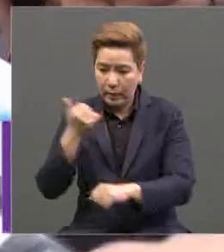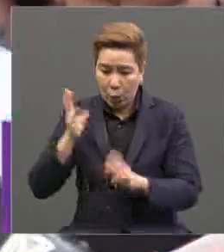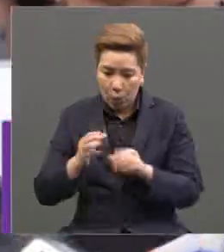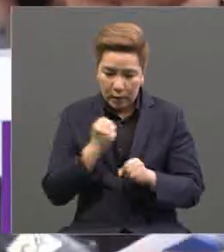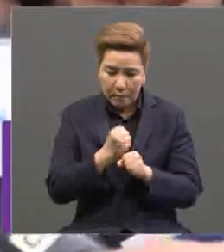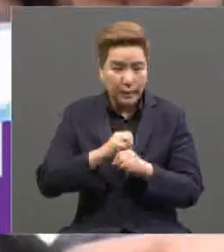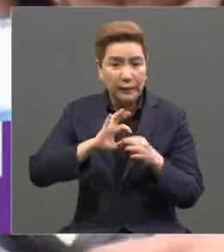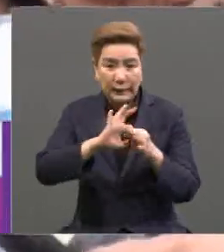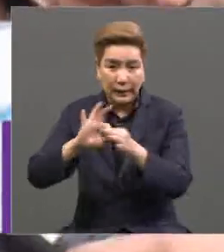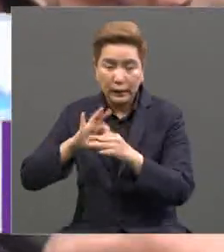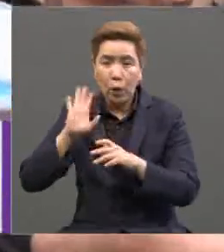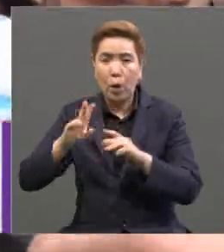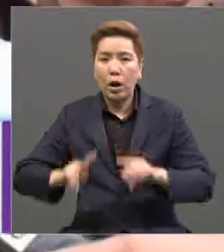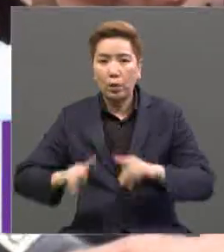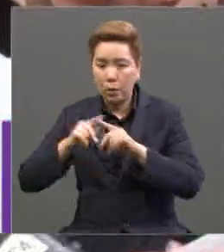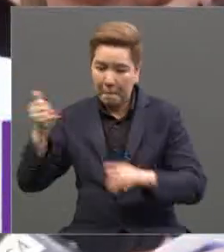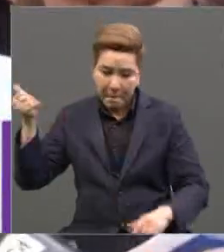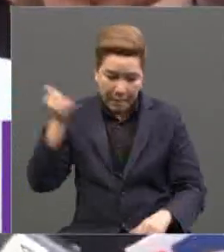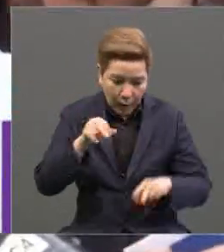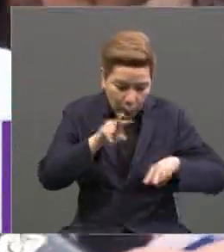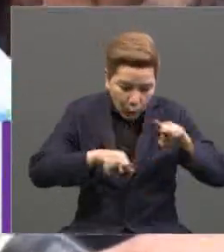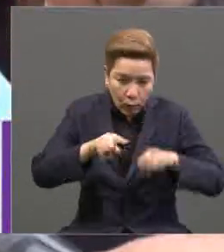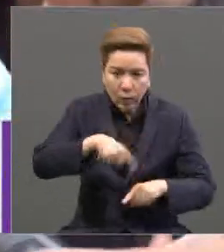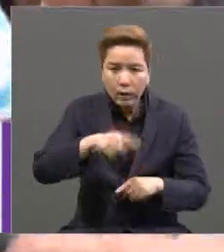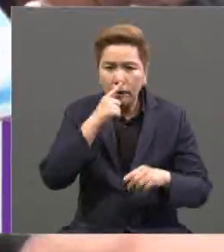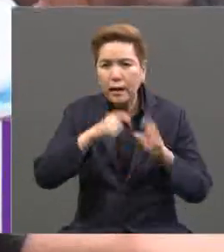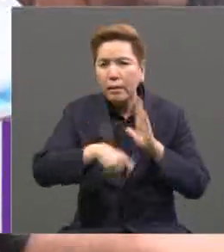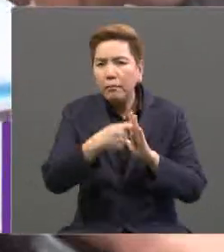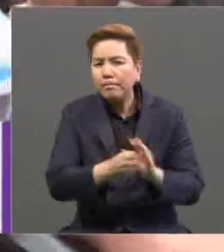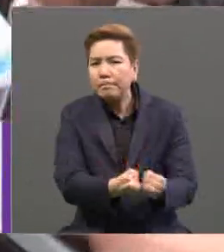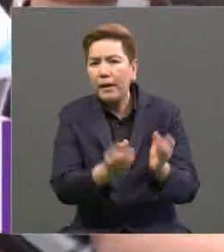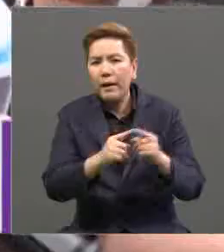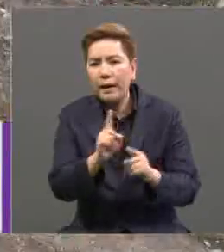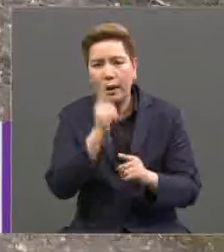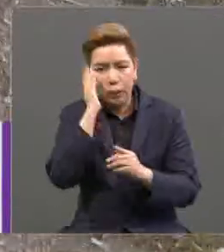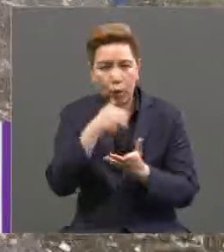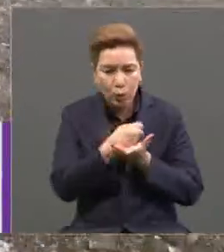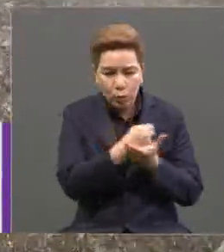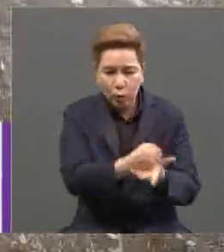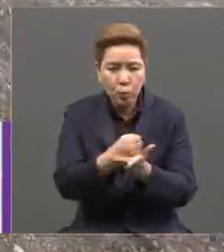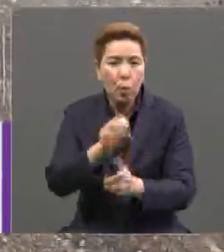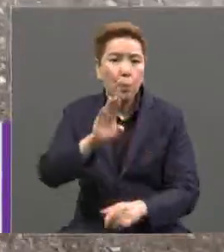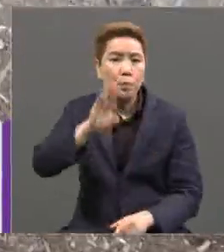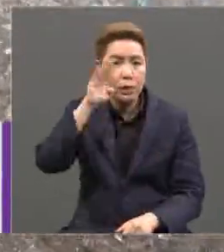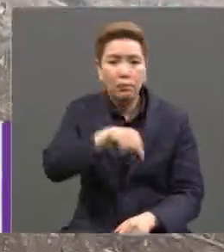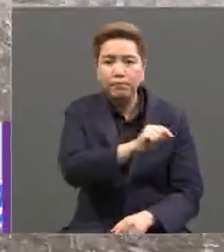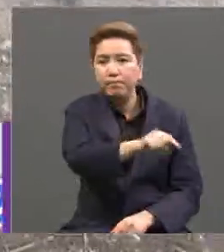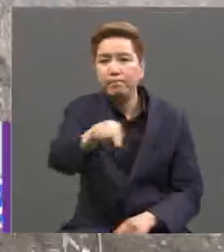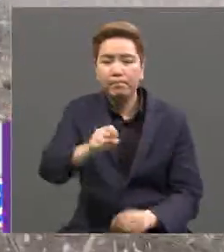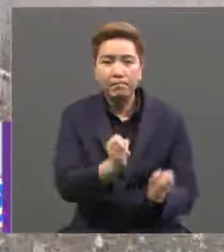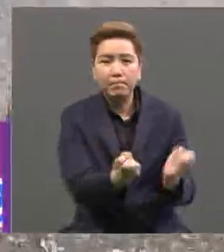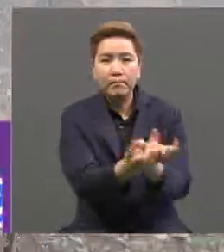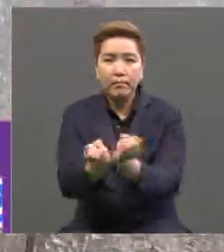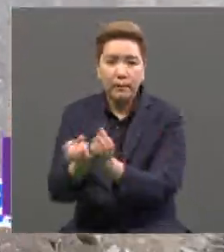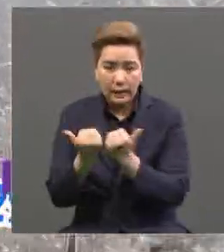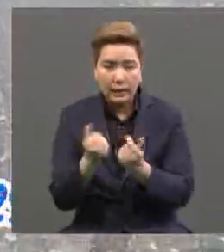พร้อมหน่วยงานในสังกัดกระทรวงต้องลงพื้นที่เพื่อตรวจสอบหาสาเหตุที่เกิดขึ้นและให้การช่วยเหลือนายจ้างและลูกจ้างที่ได้รับผลกระท